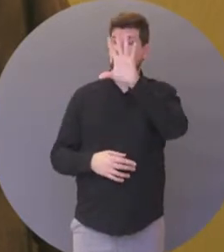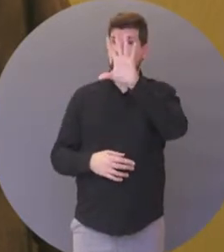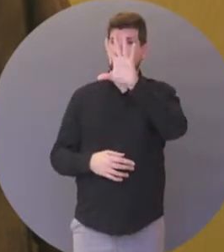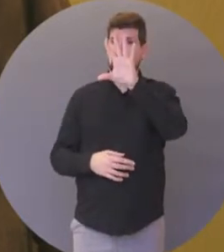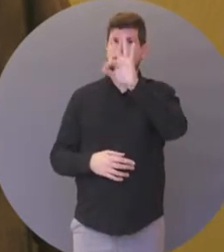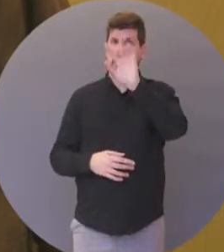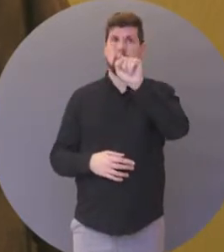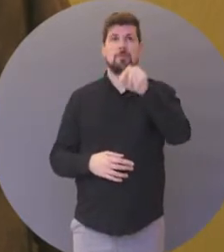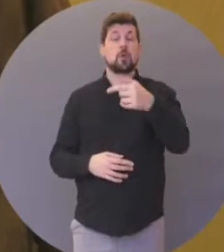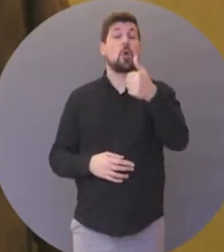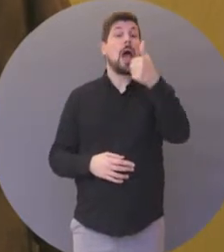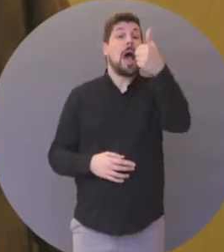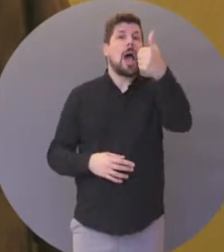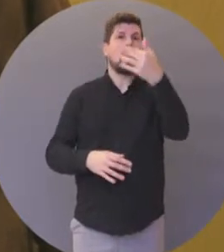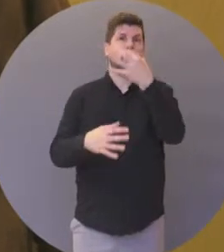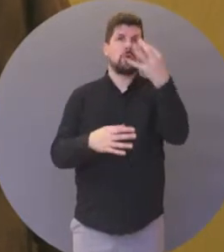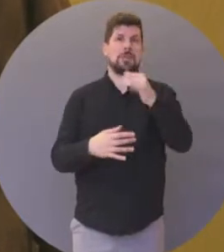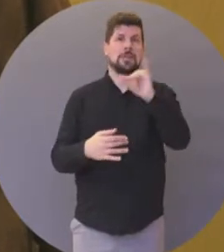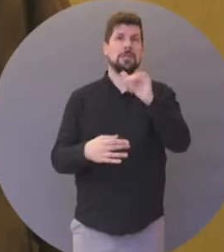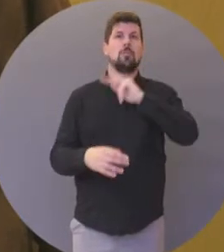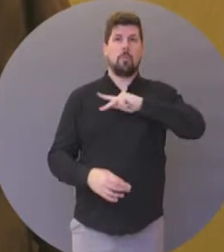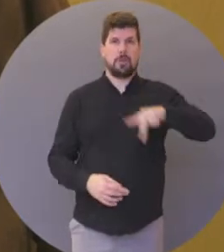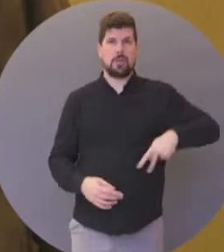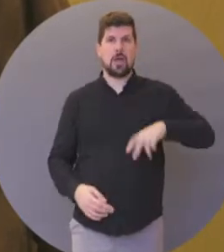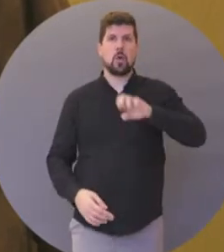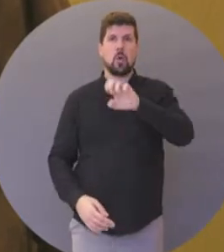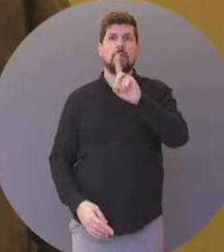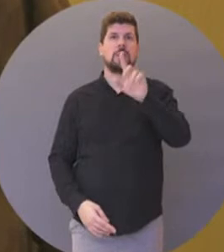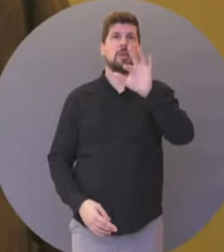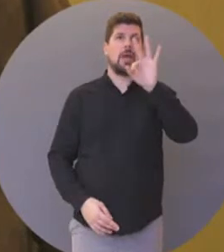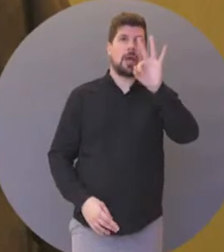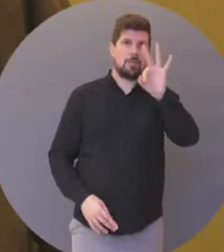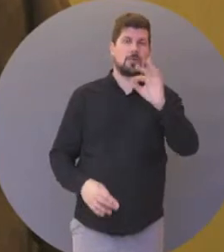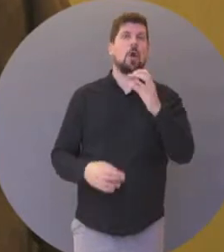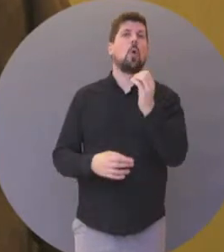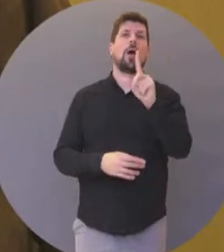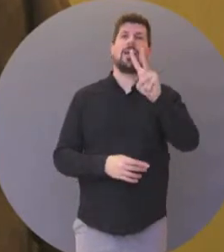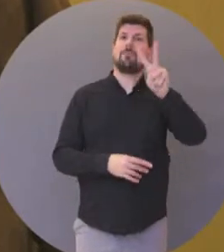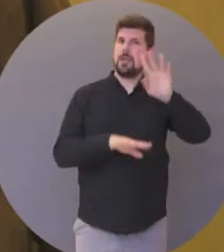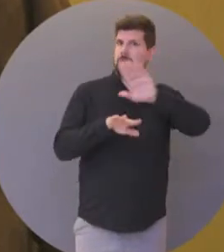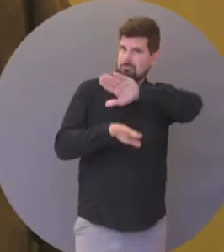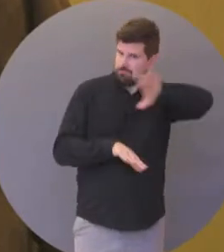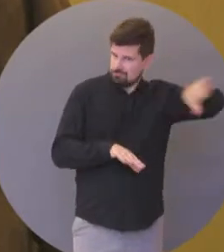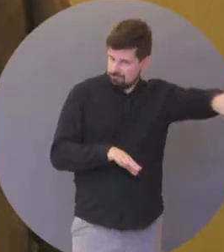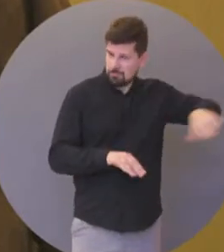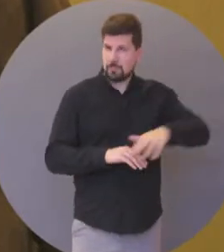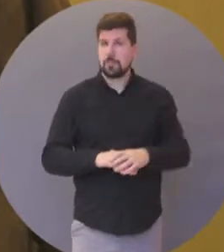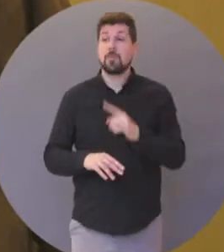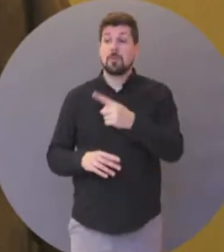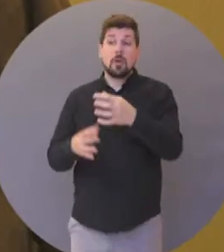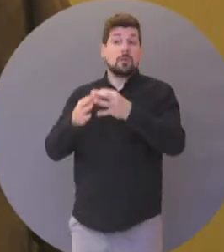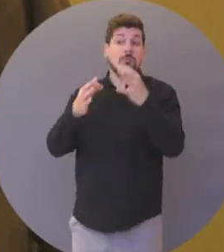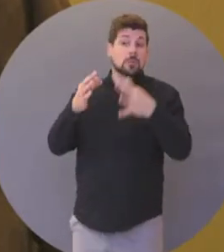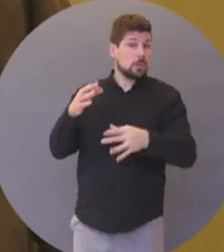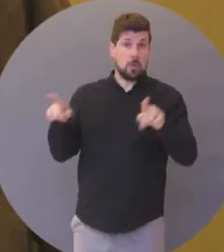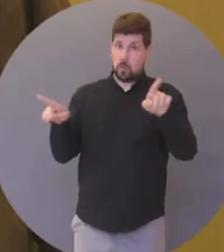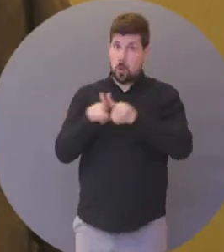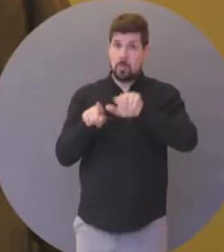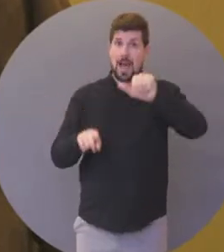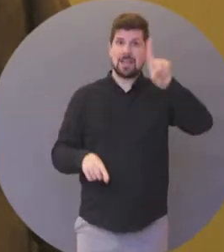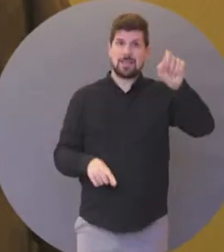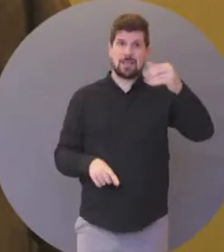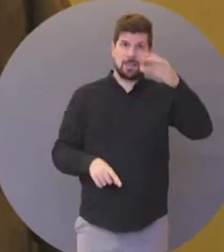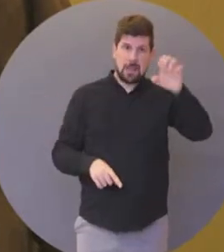par EDF toujours 3 lettres Pack 4 lettres pas parlvotis au même conclusion qu'une étude de la dame de